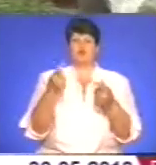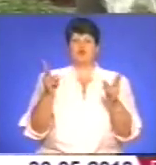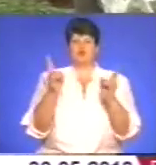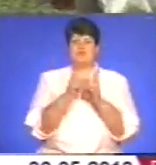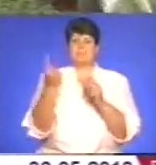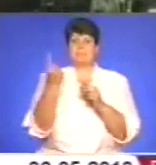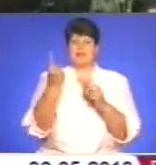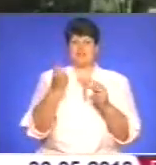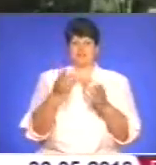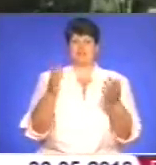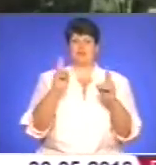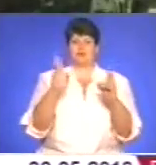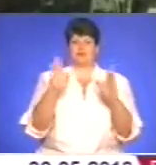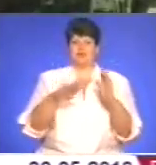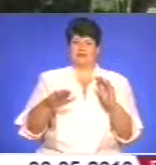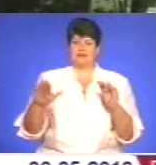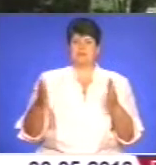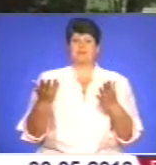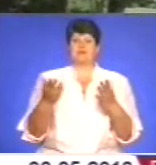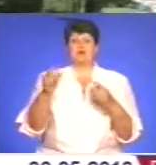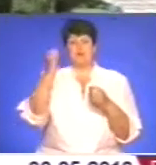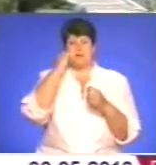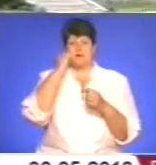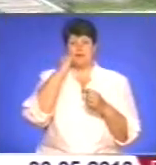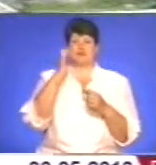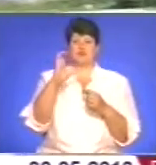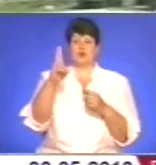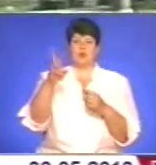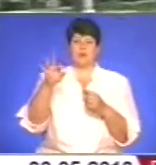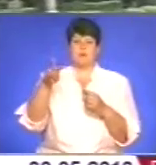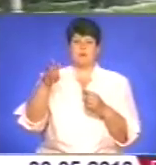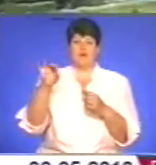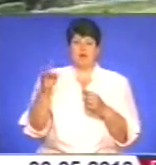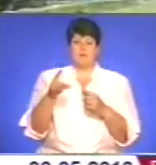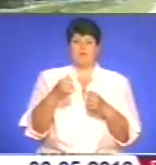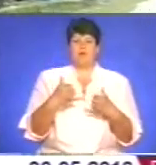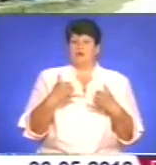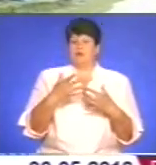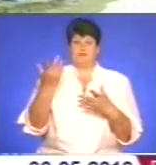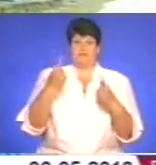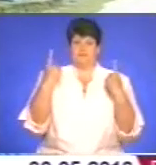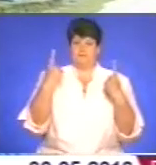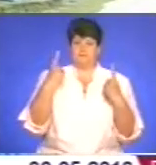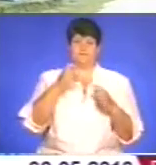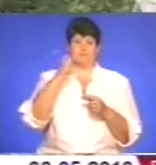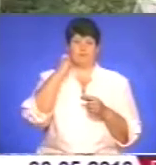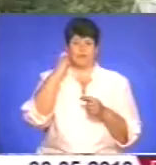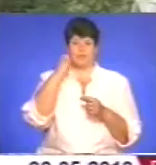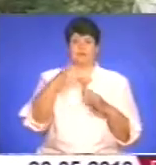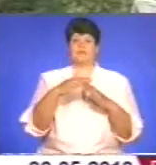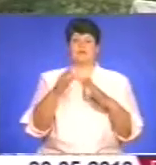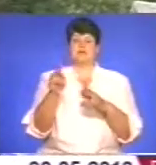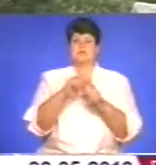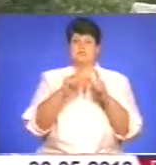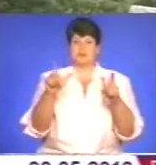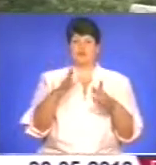відпочиваючих. Табір у селі Скоморохи пам'ятають і батьки юних туристів. Попри поважний вік закладу, тут щороку проводять ремонтні роботи,